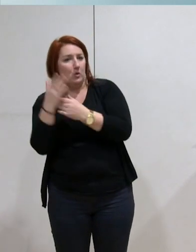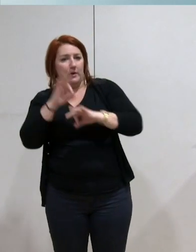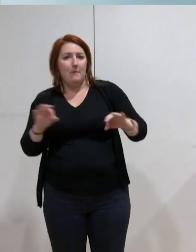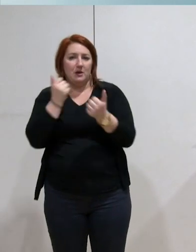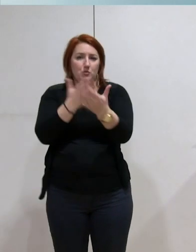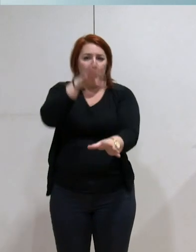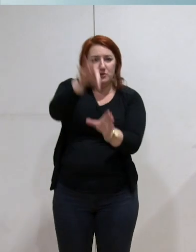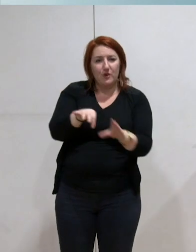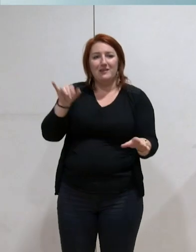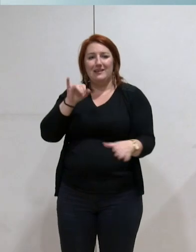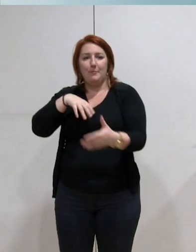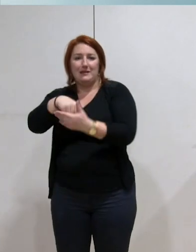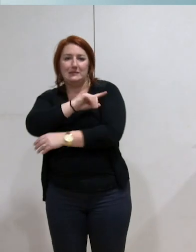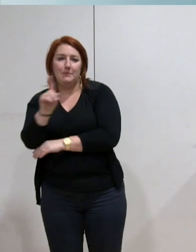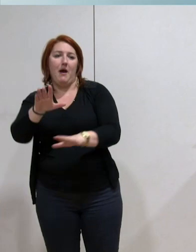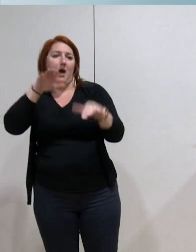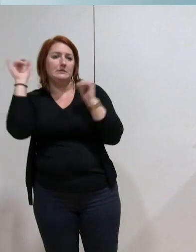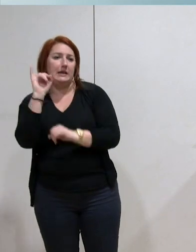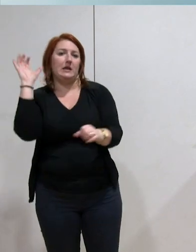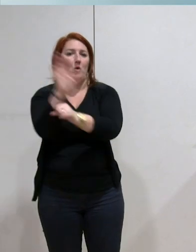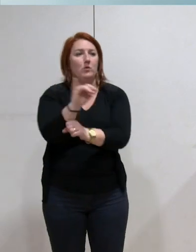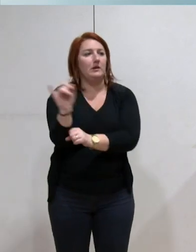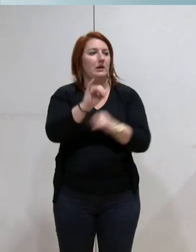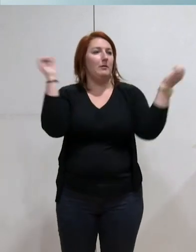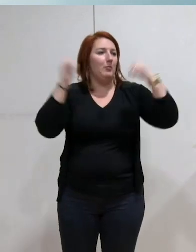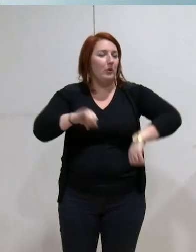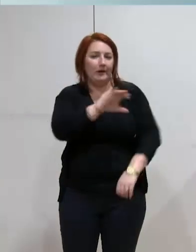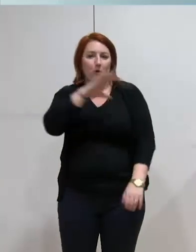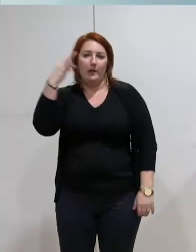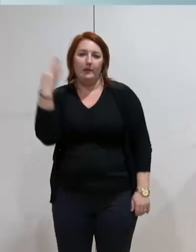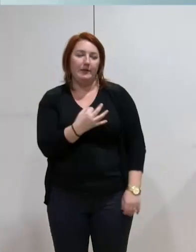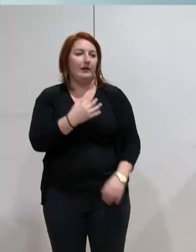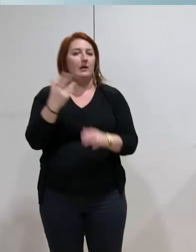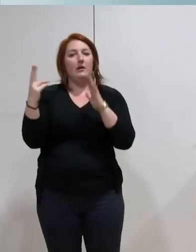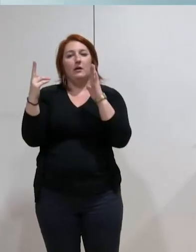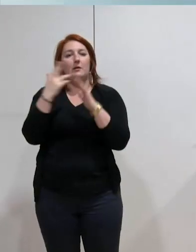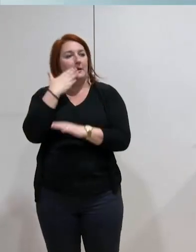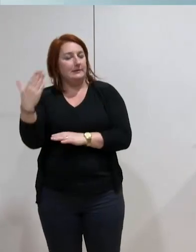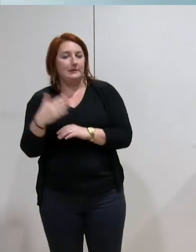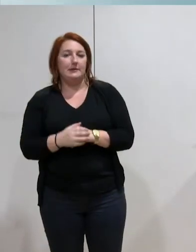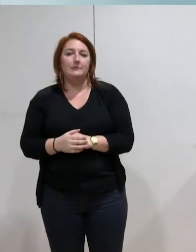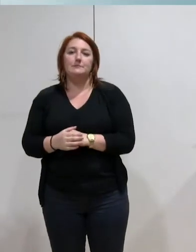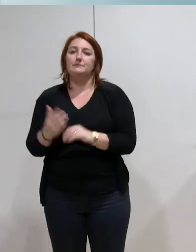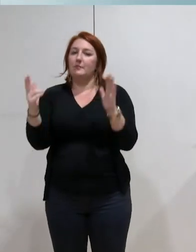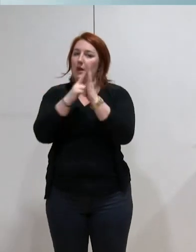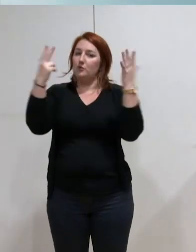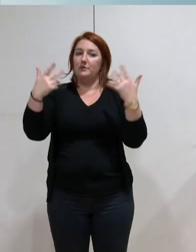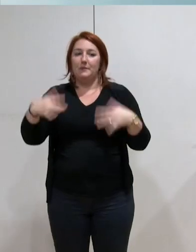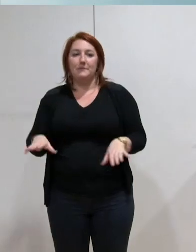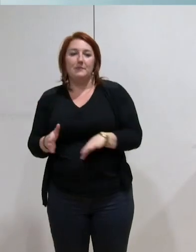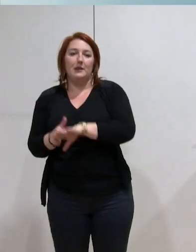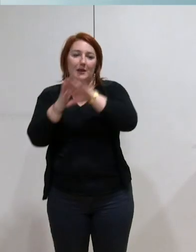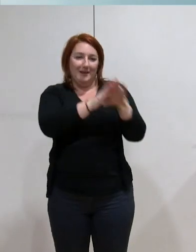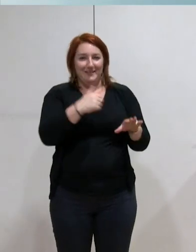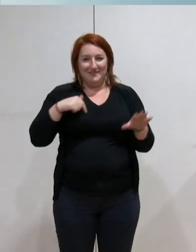qui s'abstient qui vote contre qui vote pour unanimité je vous remercie délibération adoptée